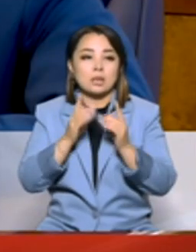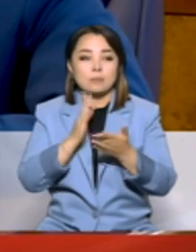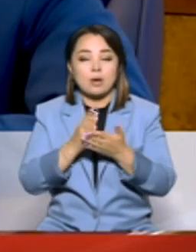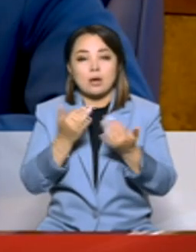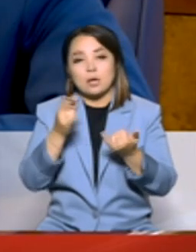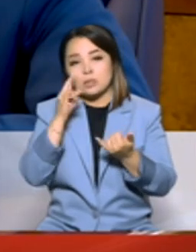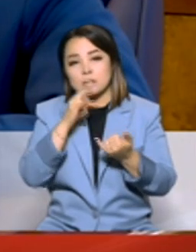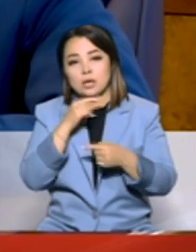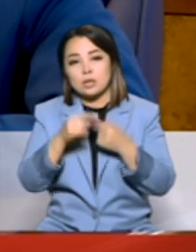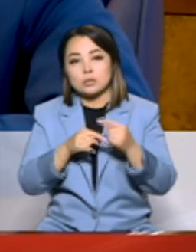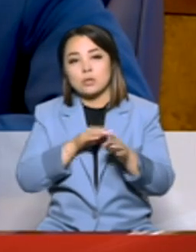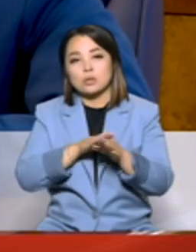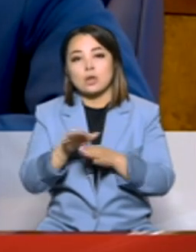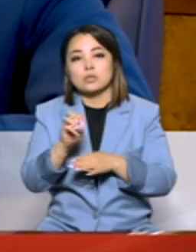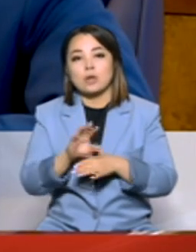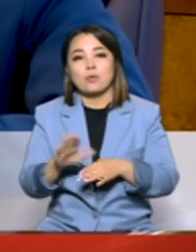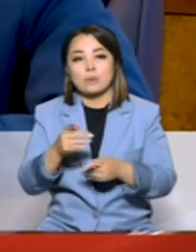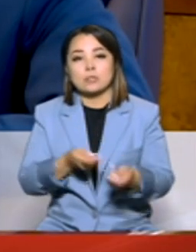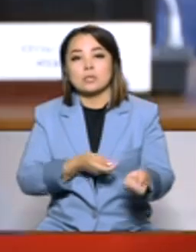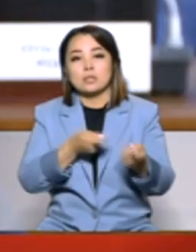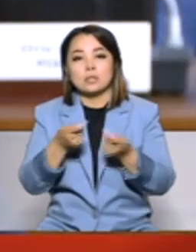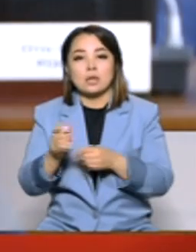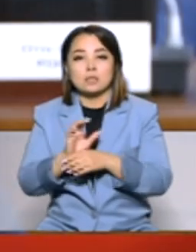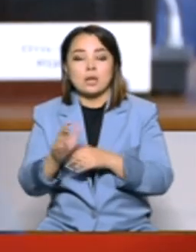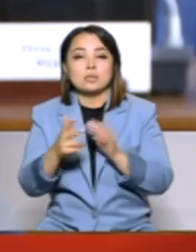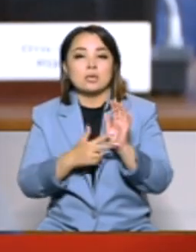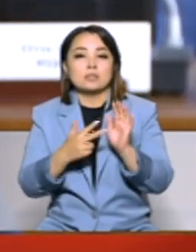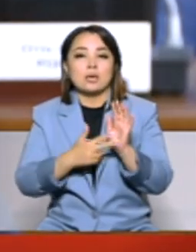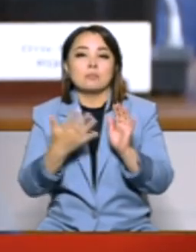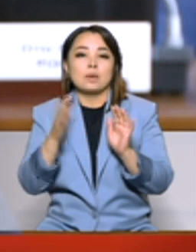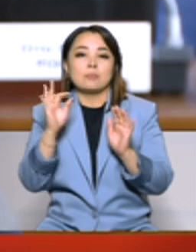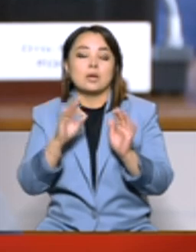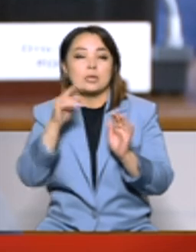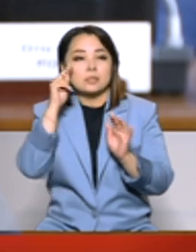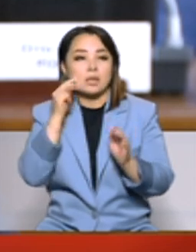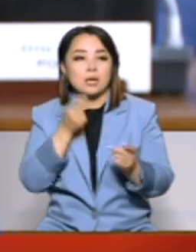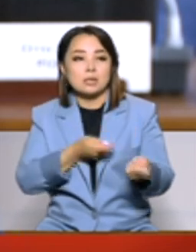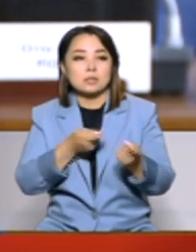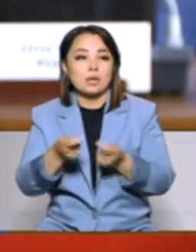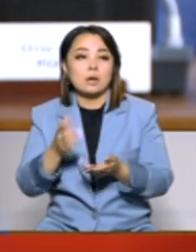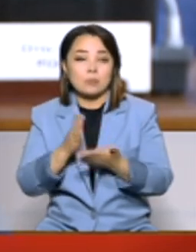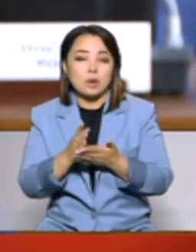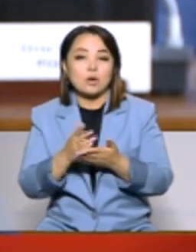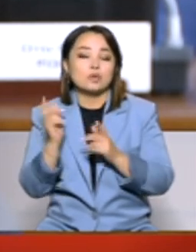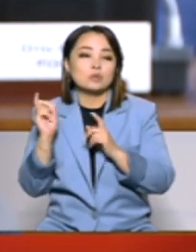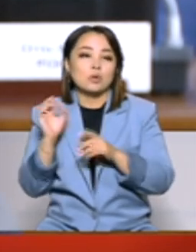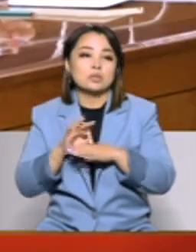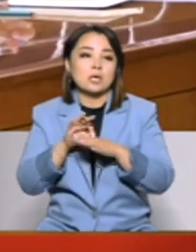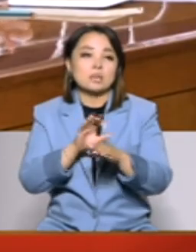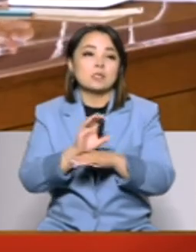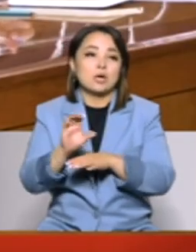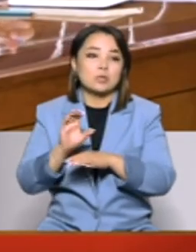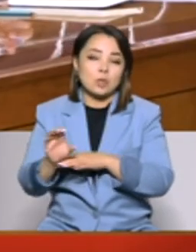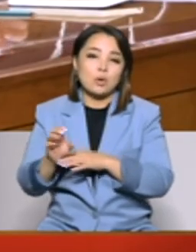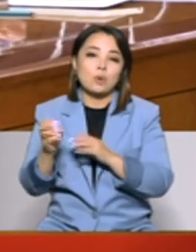Қазір Қазақстан арқылы Еуропаға жеткізілетін тауардың 85% Қытайдан тасымалданады. Ал жүк жеткізу